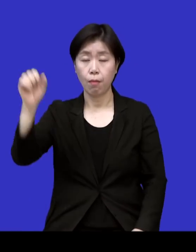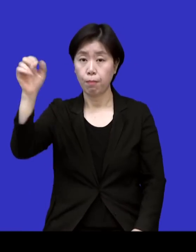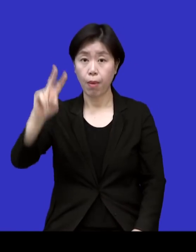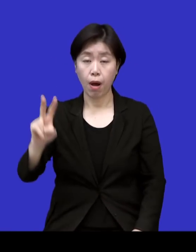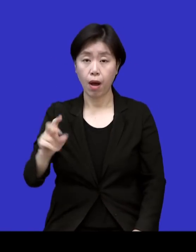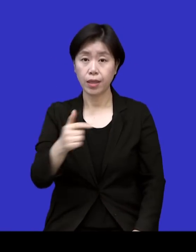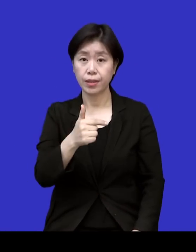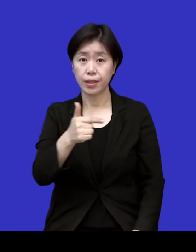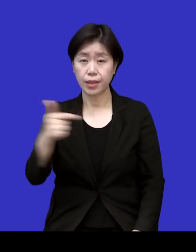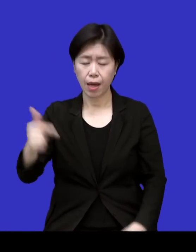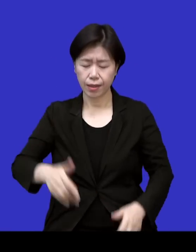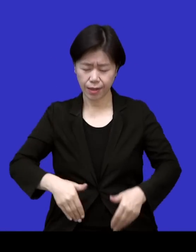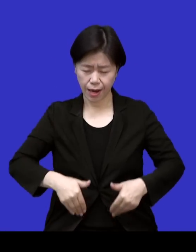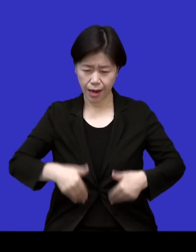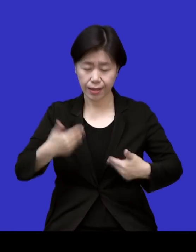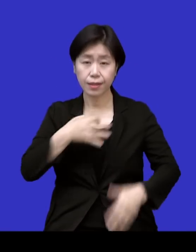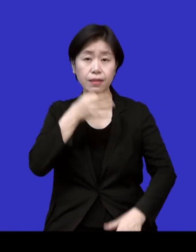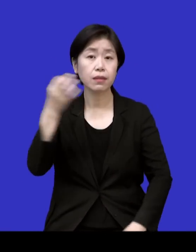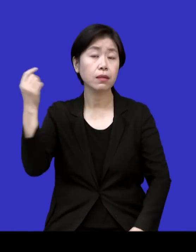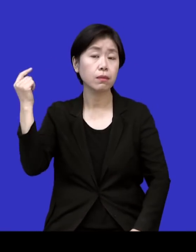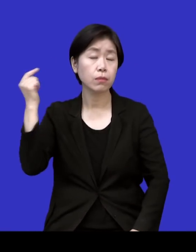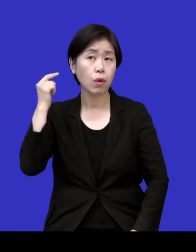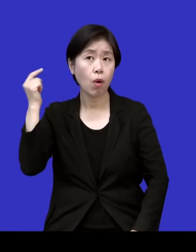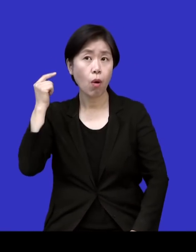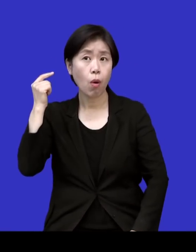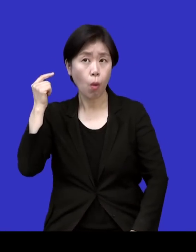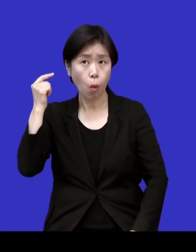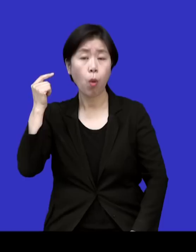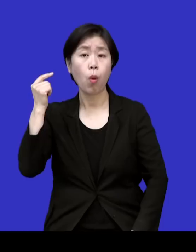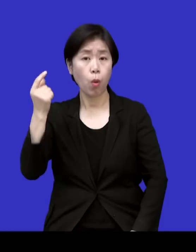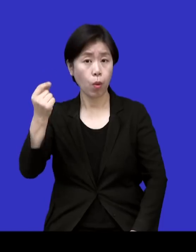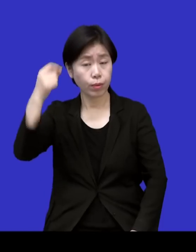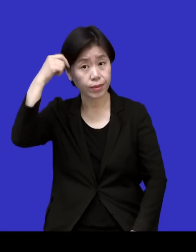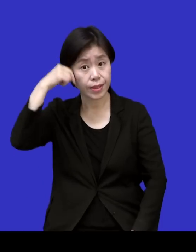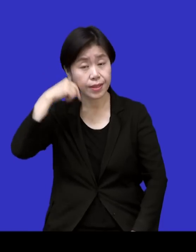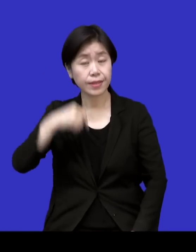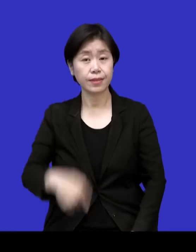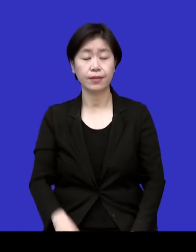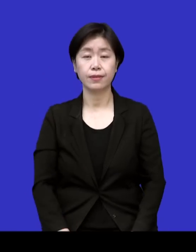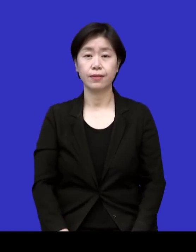크고 따뜻한 음성이 확 들리는 거예요.